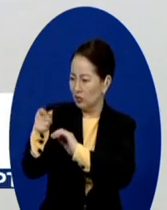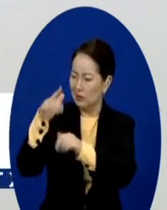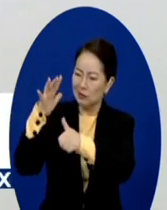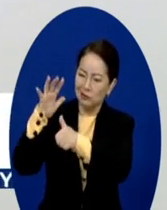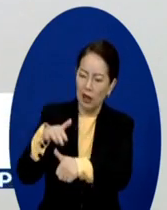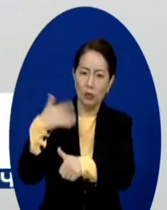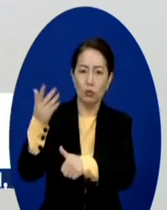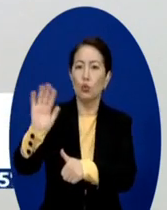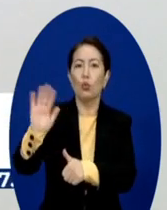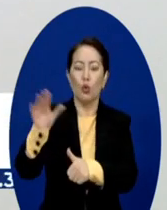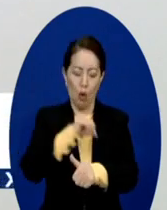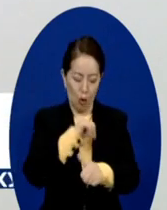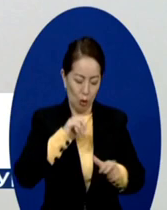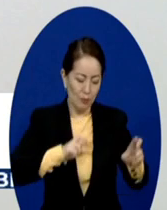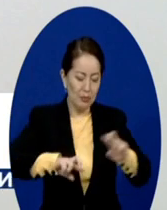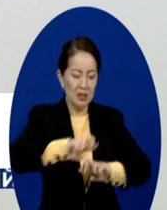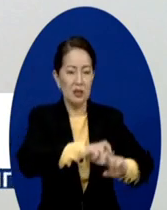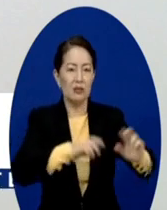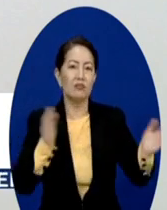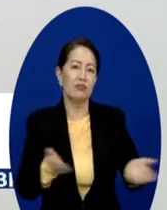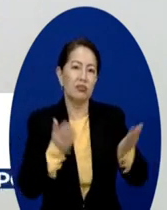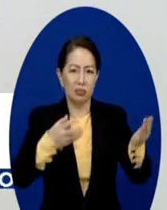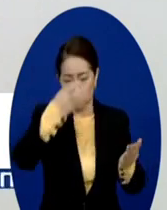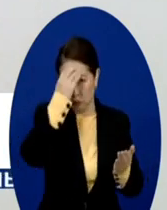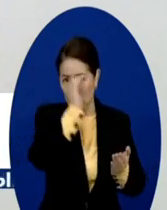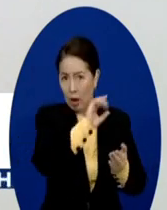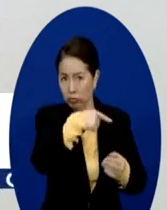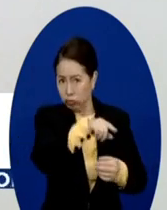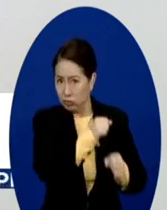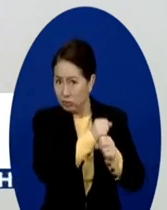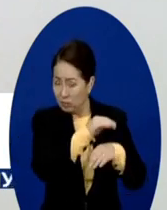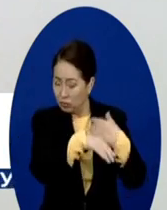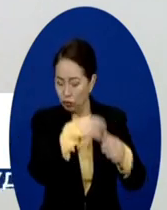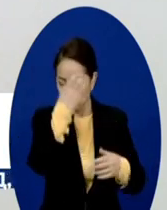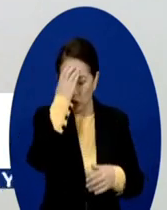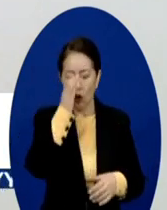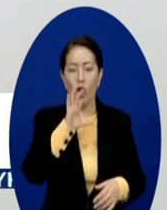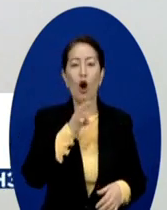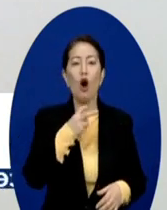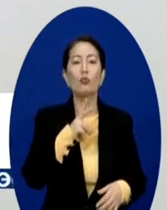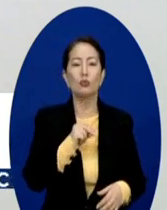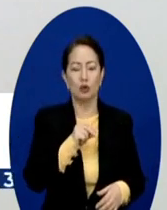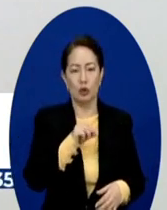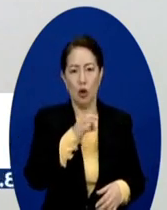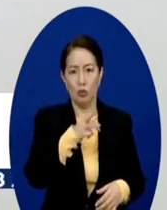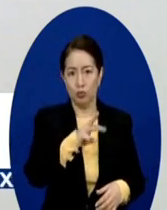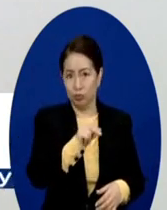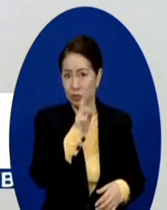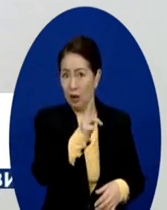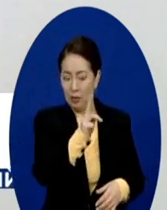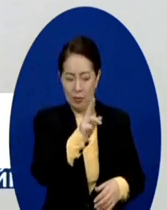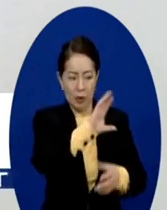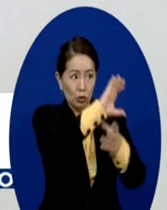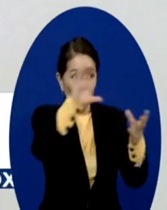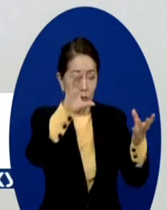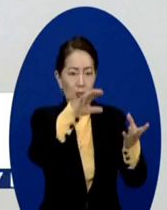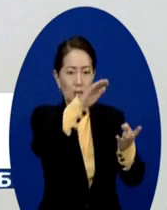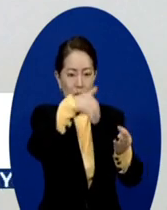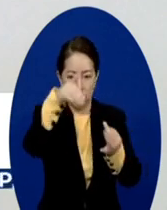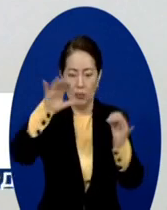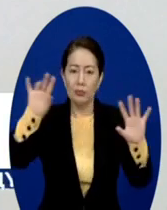дээр авахгүй өөрөө өөрсдөө бизнесийн зарчмуудын зарчим руу орохын тулд төрийн өмчт томоохон компаниудыг нийлүүлэх,